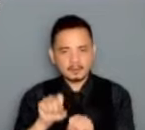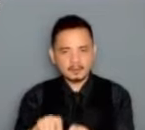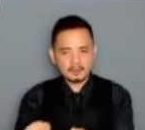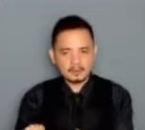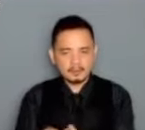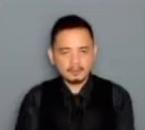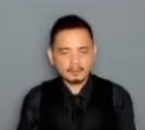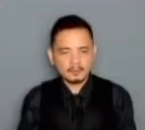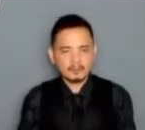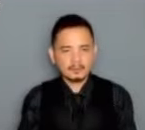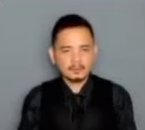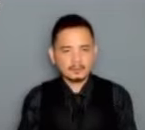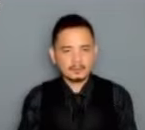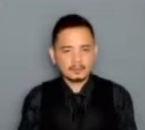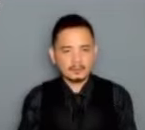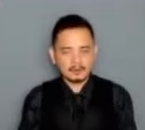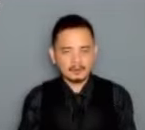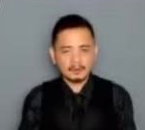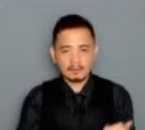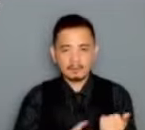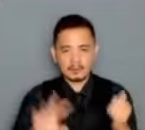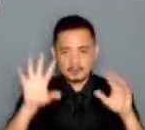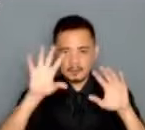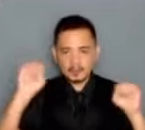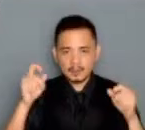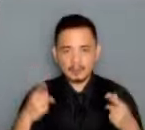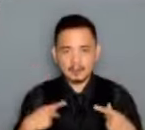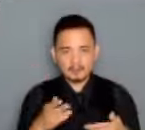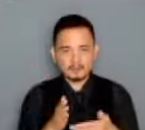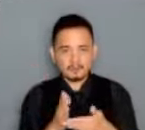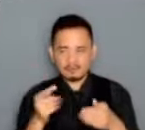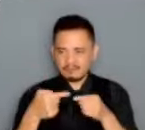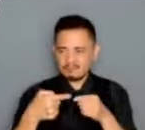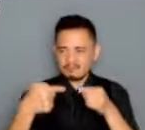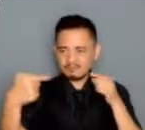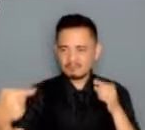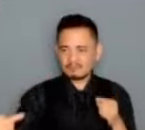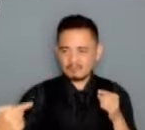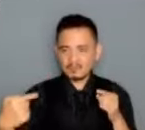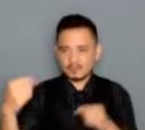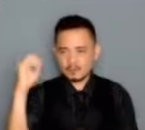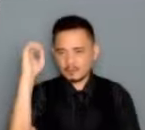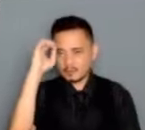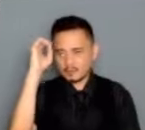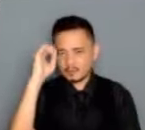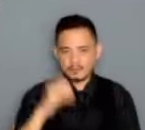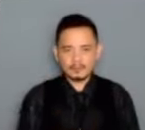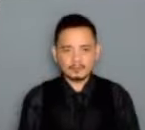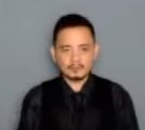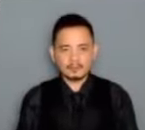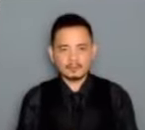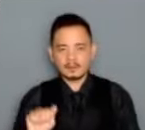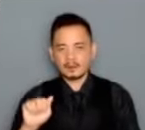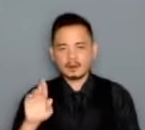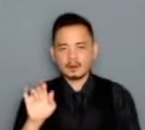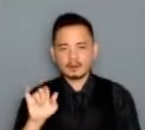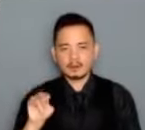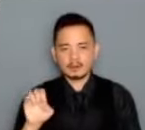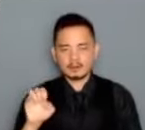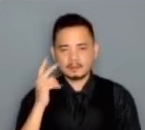ang vice-presidente na magkaroon ng pagkakaiba sa presidente. Para naman kay Gabriela Partilist Representative Arlene Brosas,